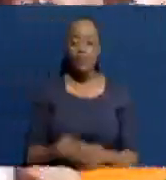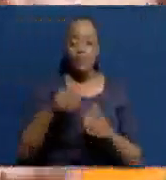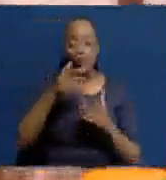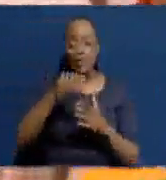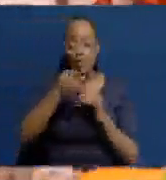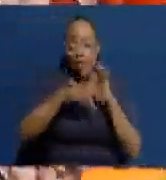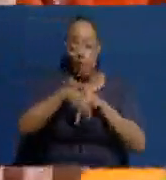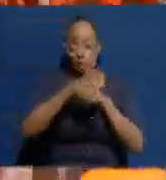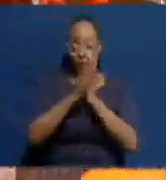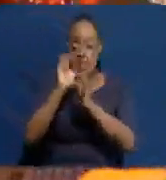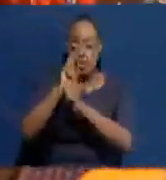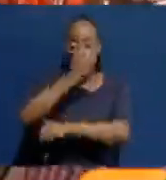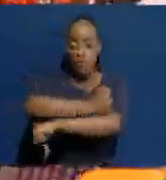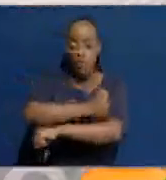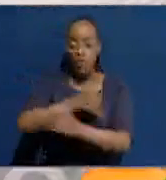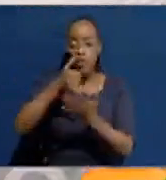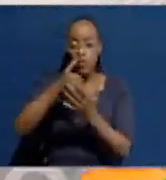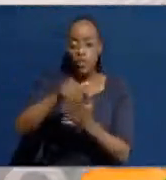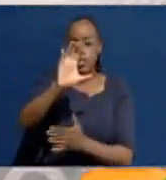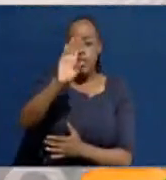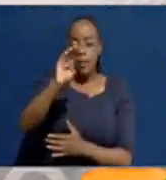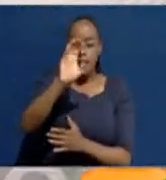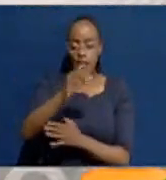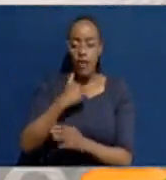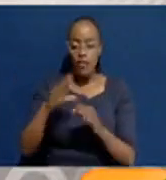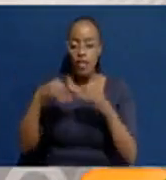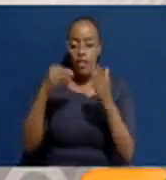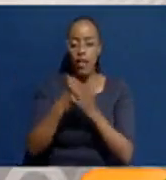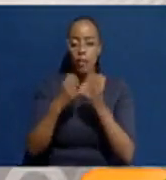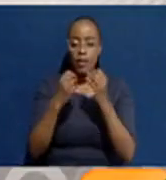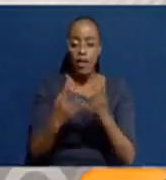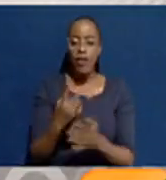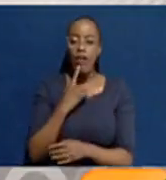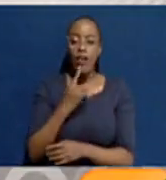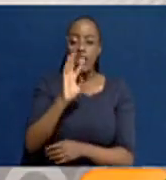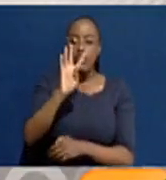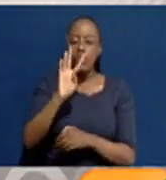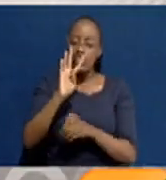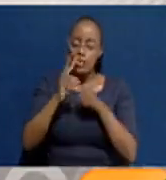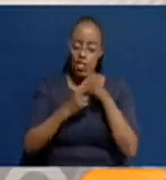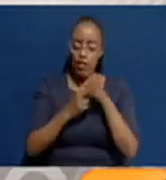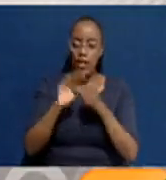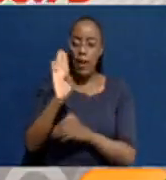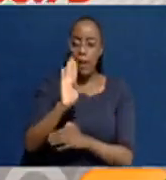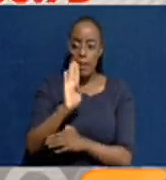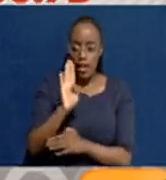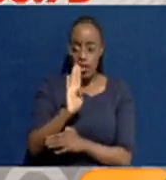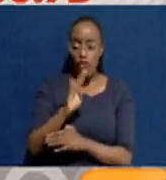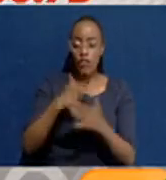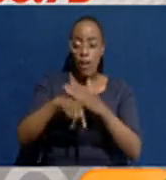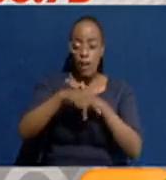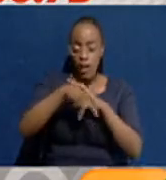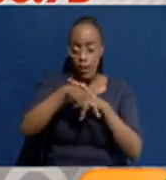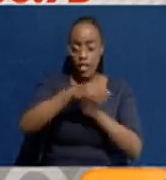Elimu za msingi na upili ikiwemo mtaala wa CBC zimepewa mgao wa bilioni 147. Elimu ya shule ya msingi